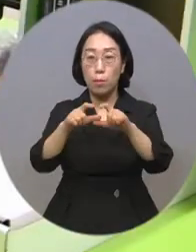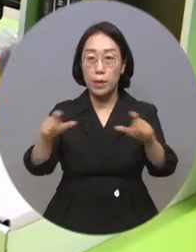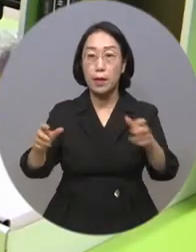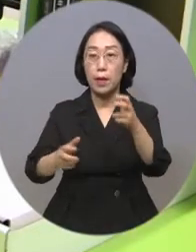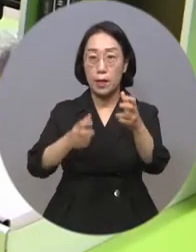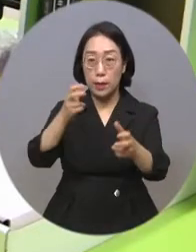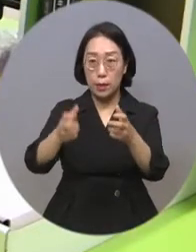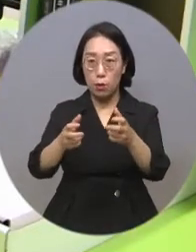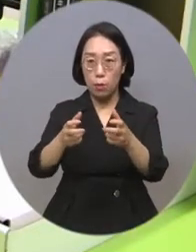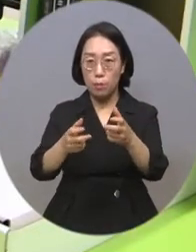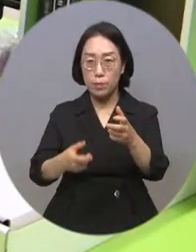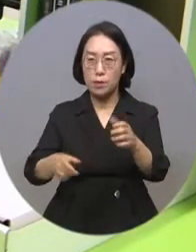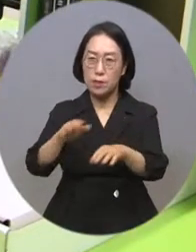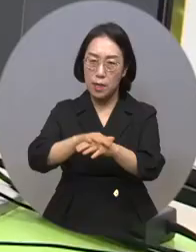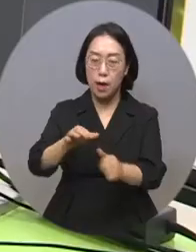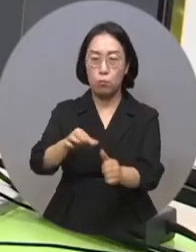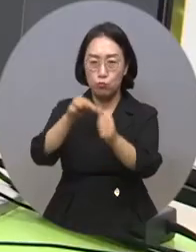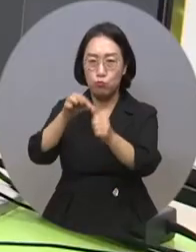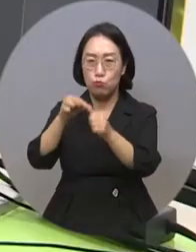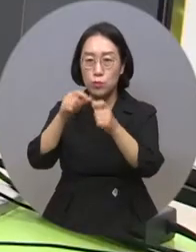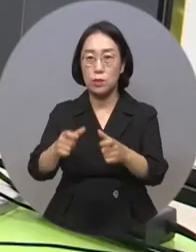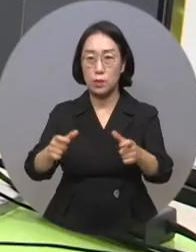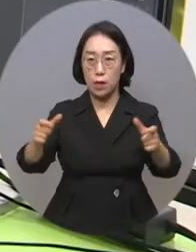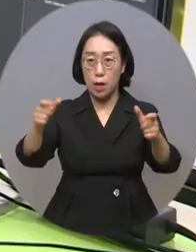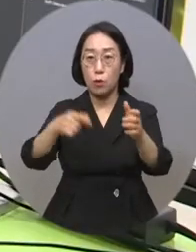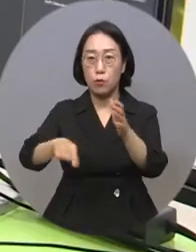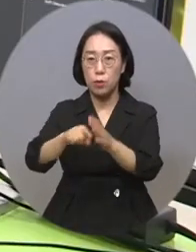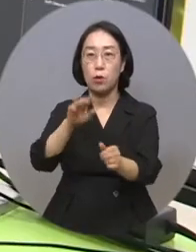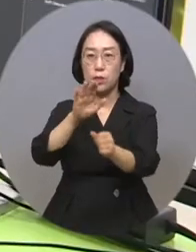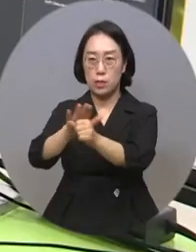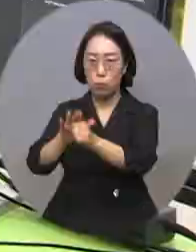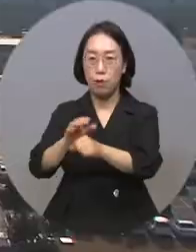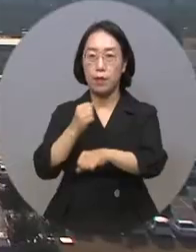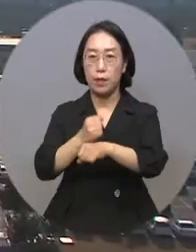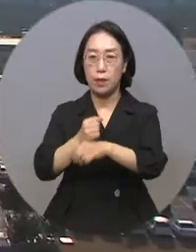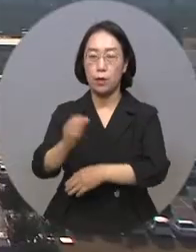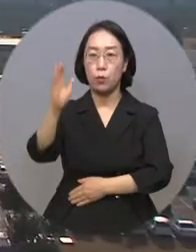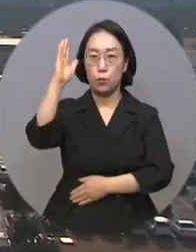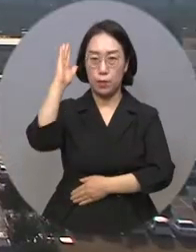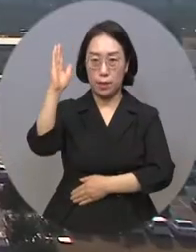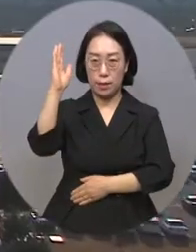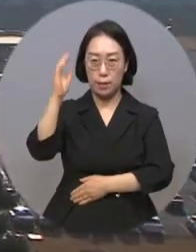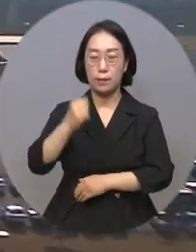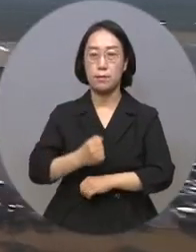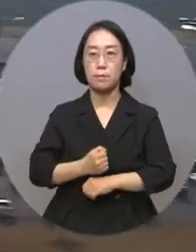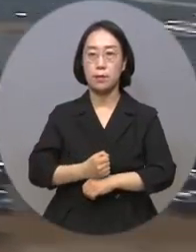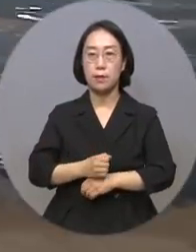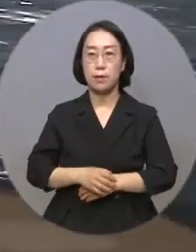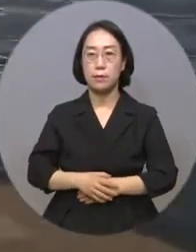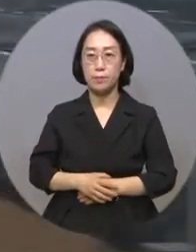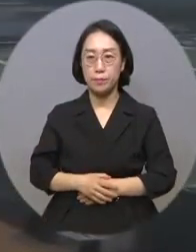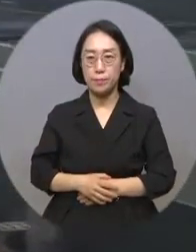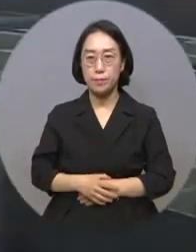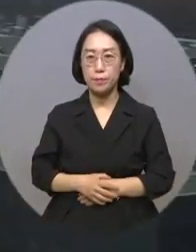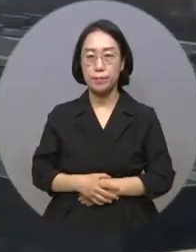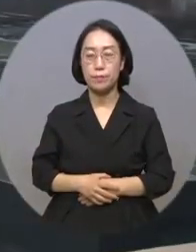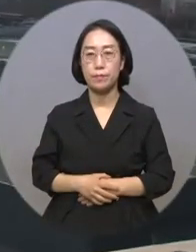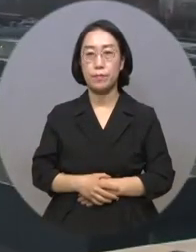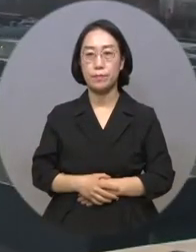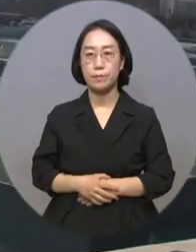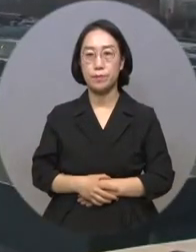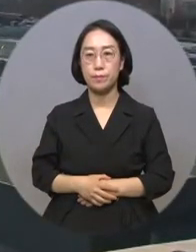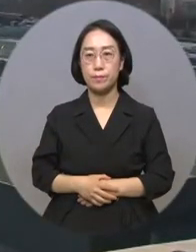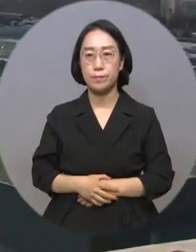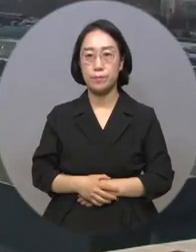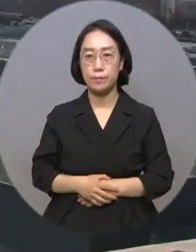고용이 함께 회복될 수 있도록 폭넓은 지원을 펼치겠다는 의지를 밝혔습니다. 복지TV 뉴스